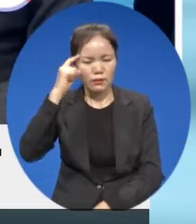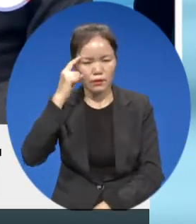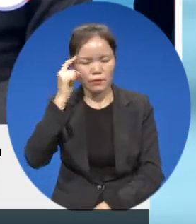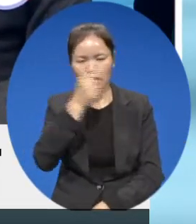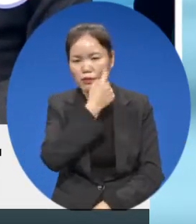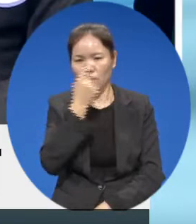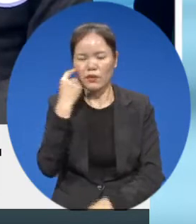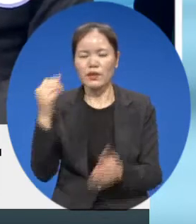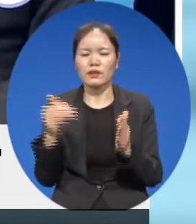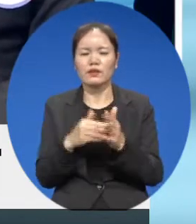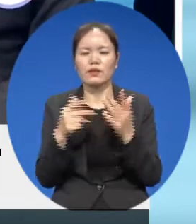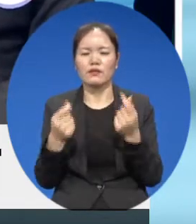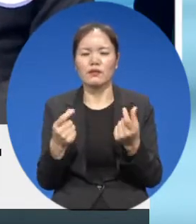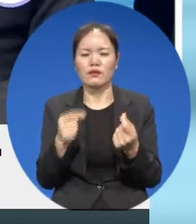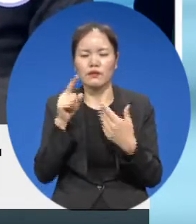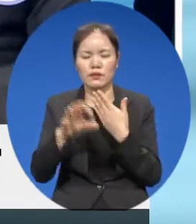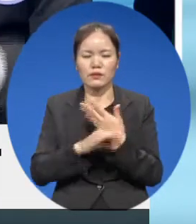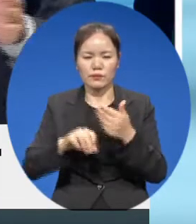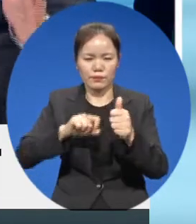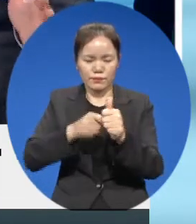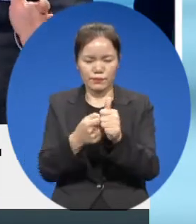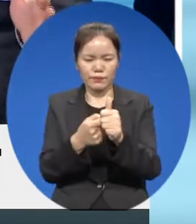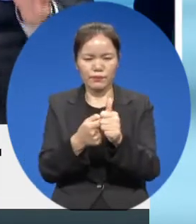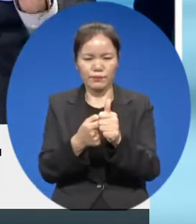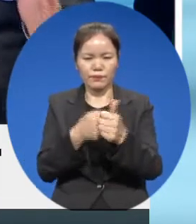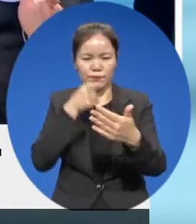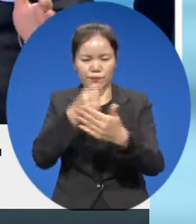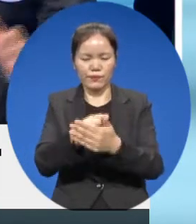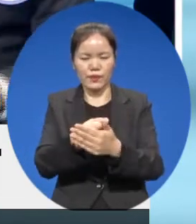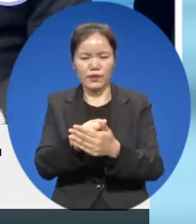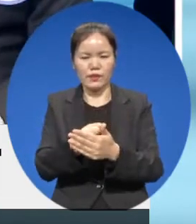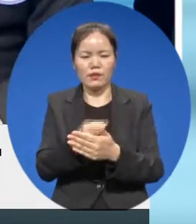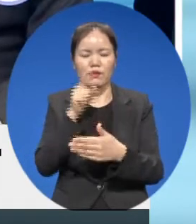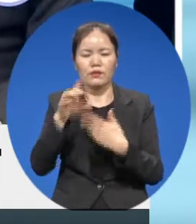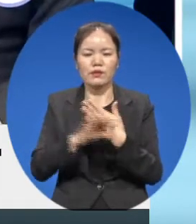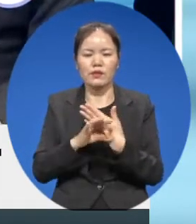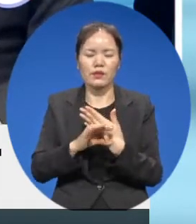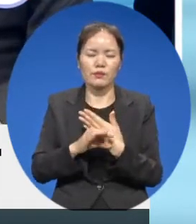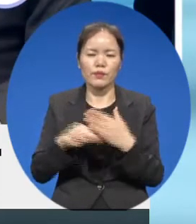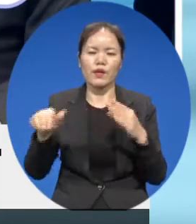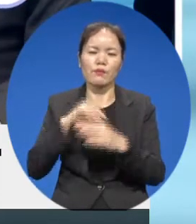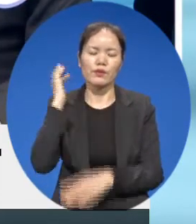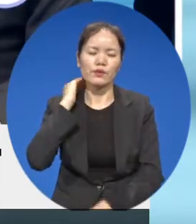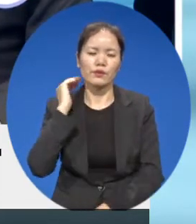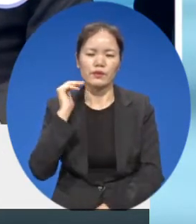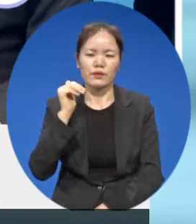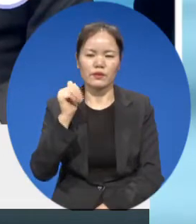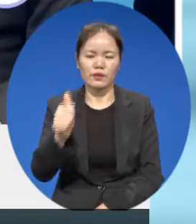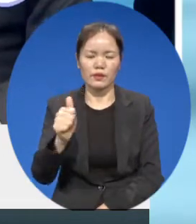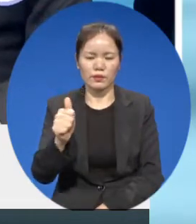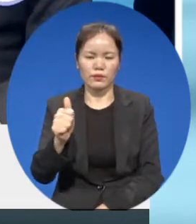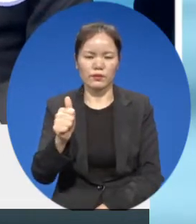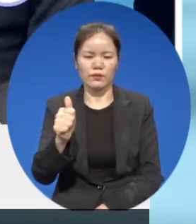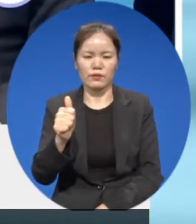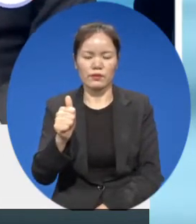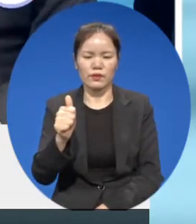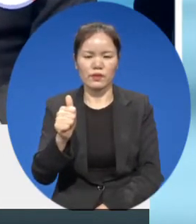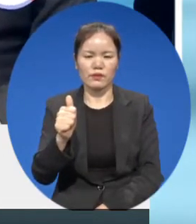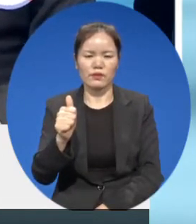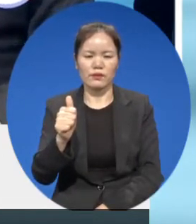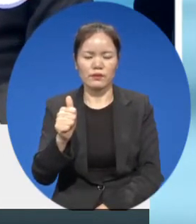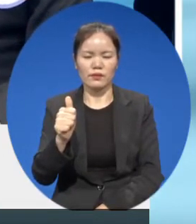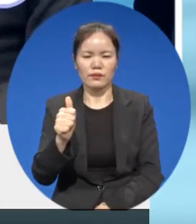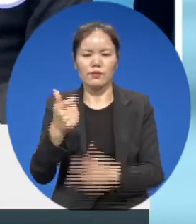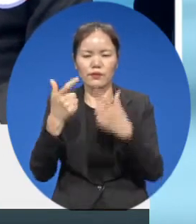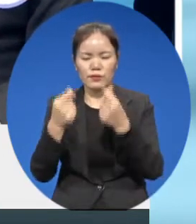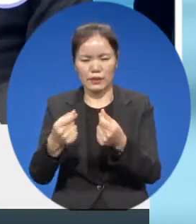결정이 나오고 대통령이 제가 하게 되면 거기에 대한 정치적 책임이 이제는 주위에 장 간만에 몫이 되는 것이 아니라 문재인 대통령의 목도